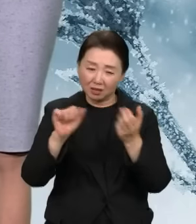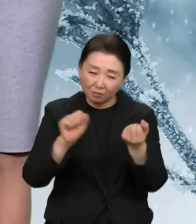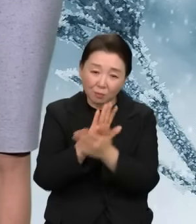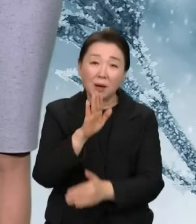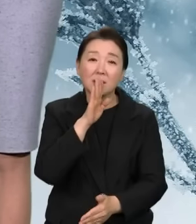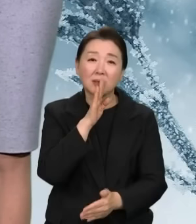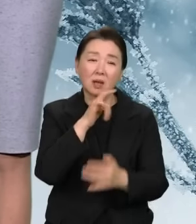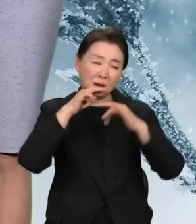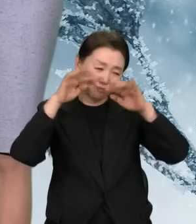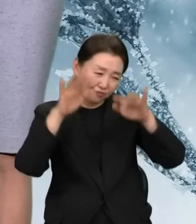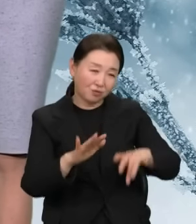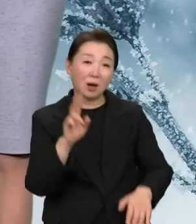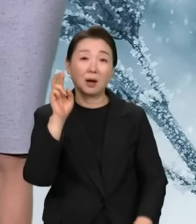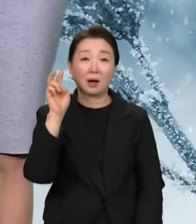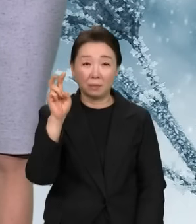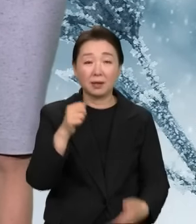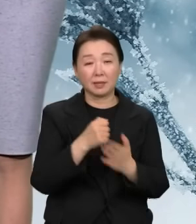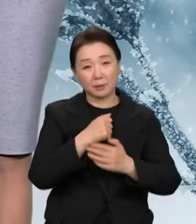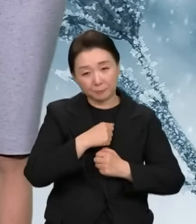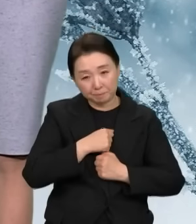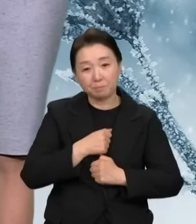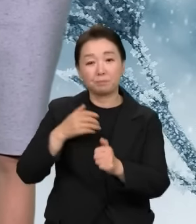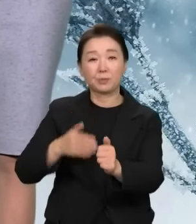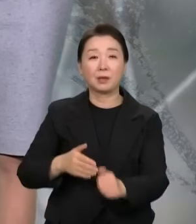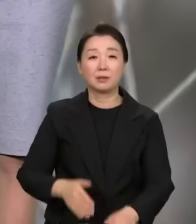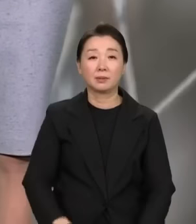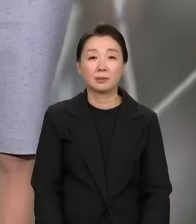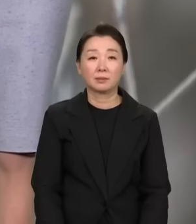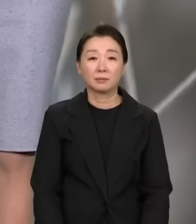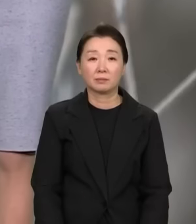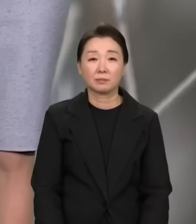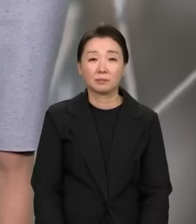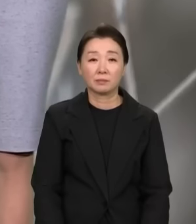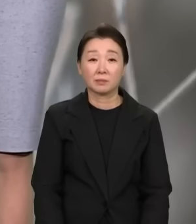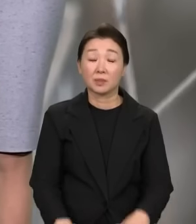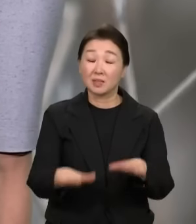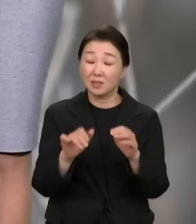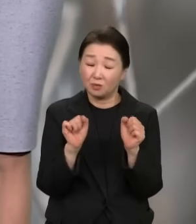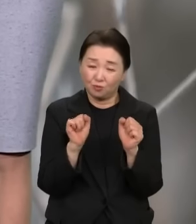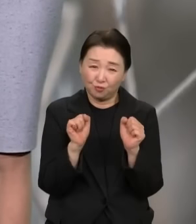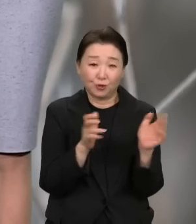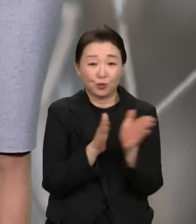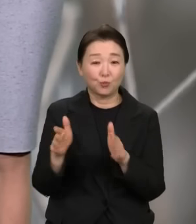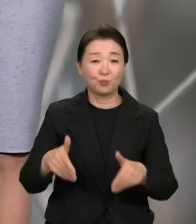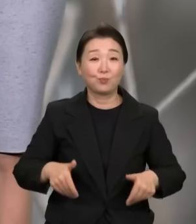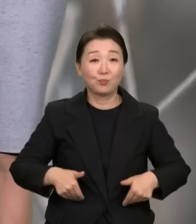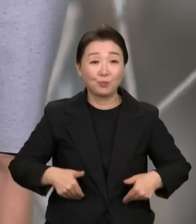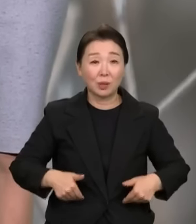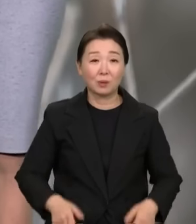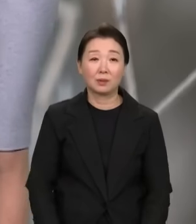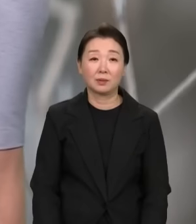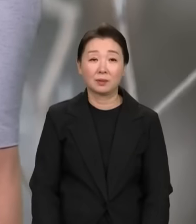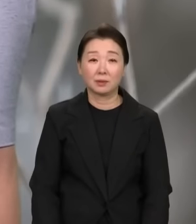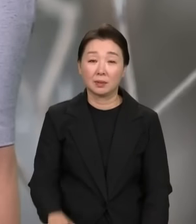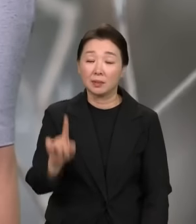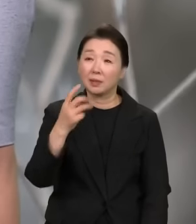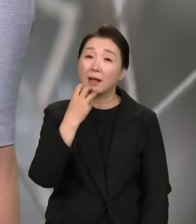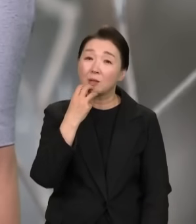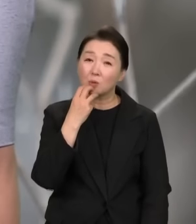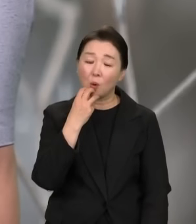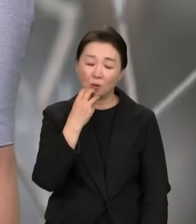가장 집중될 것으로 보이니까요. 조심히 이동하시길 바랍니다. 이제는 본격적인 추위 대비도 해주셔야겠는데요. 내일